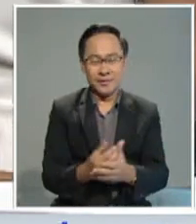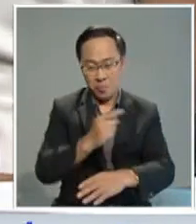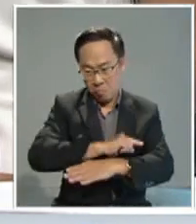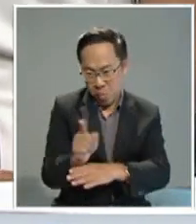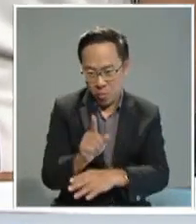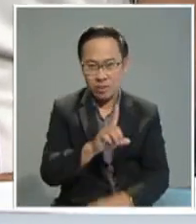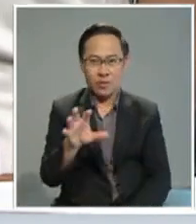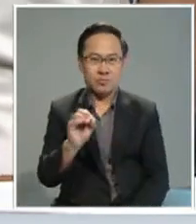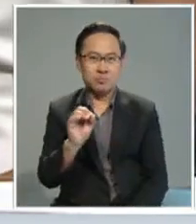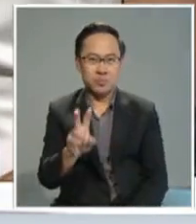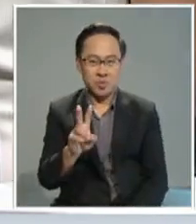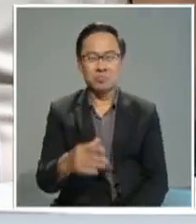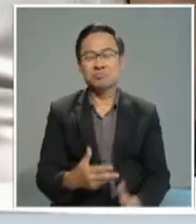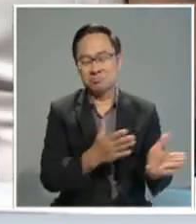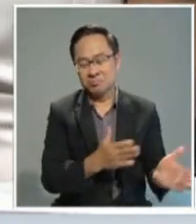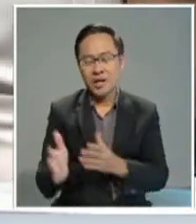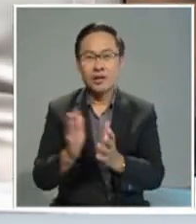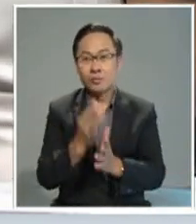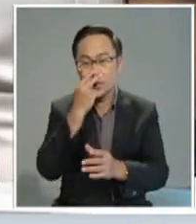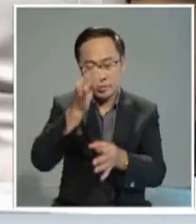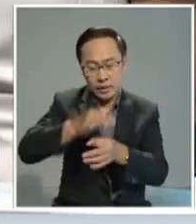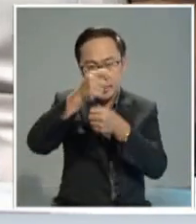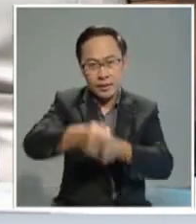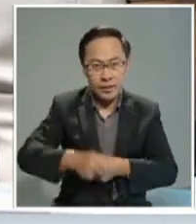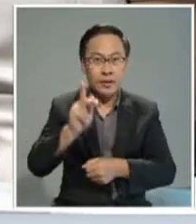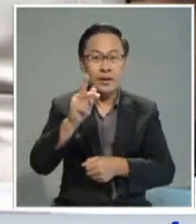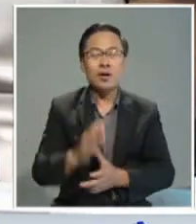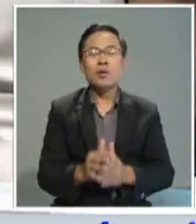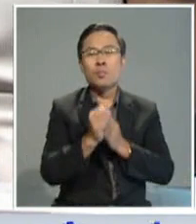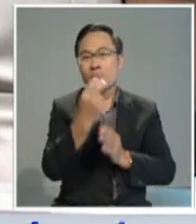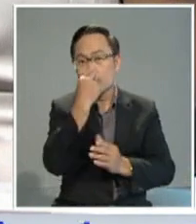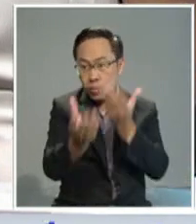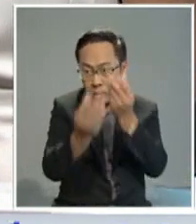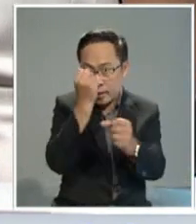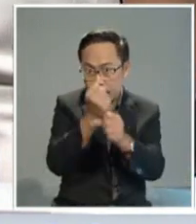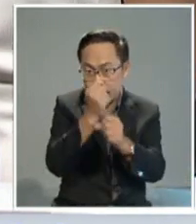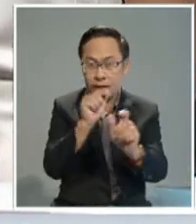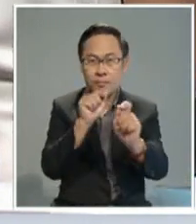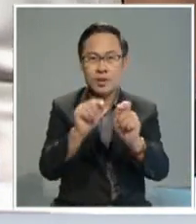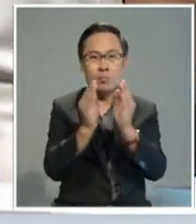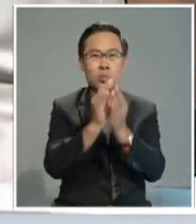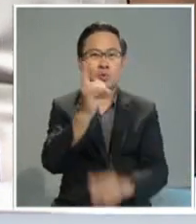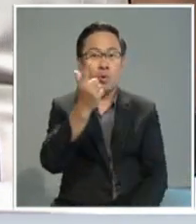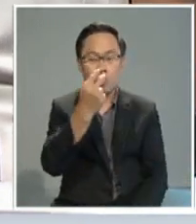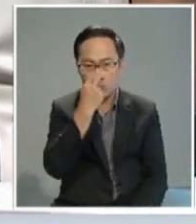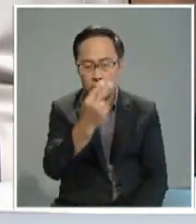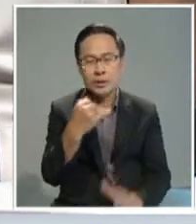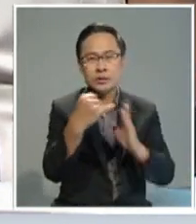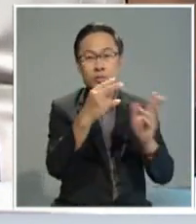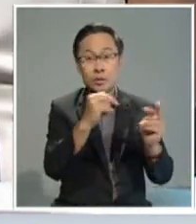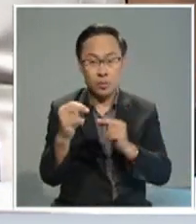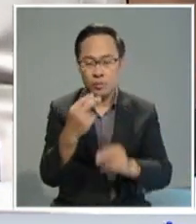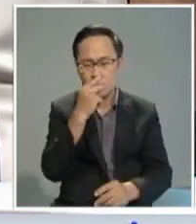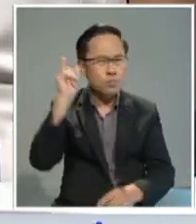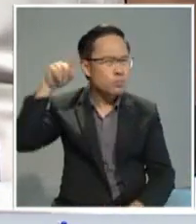เอาเอาไปดูเรื่องของธกส.กันนะคะวันนี้เคียงคู่รู้ค่ากับธกส.เราพาไปที่บางบัวทองนะคะไปดูสาวคน